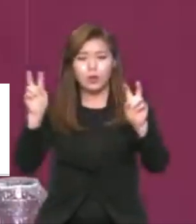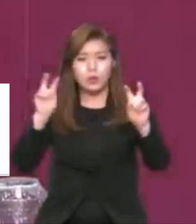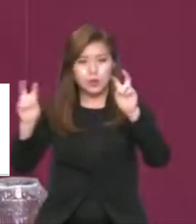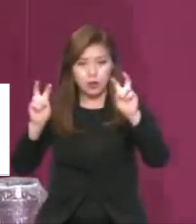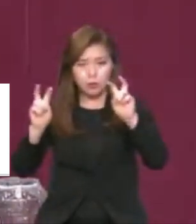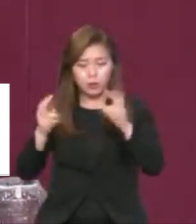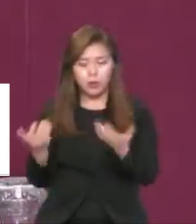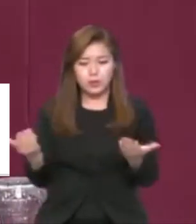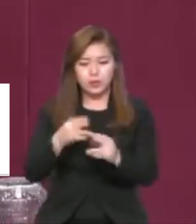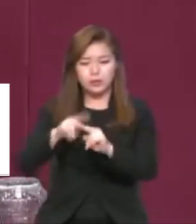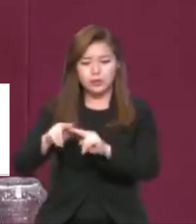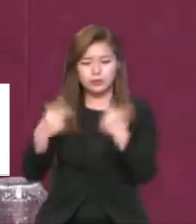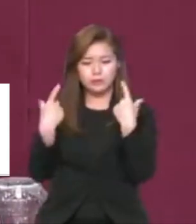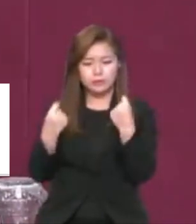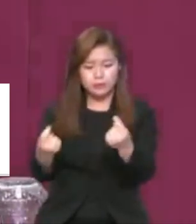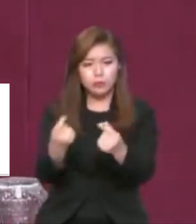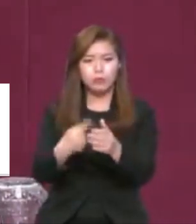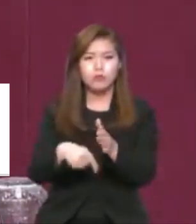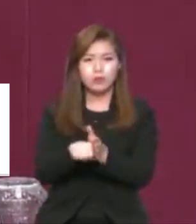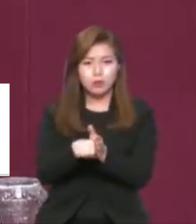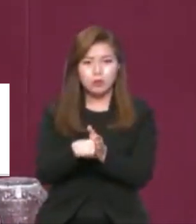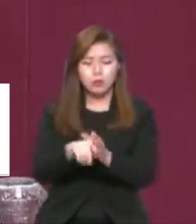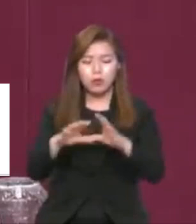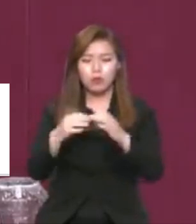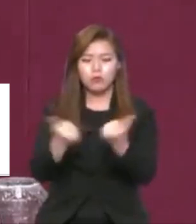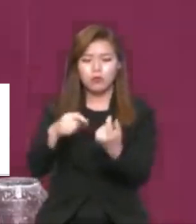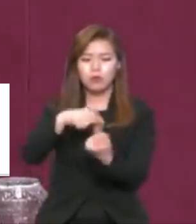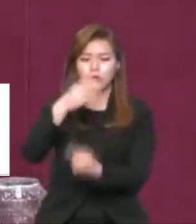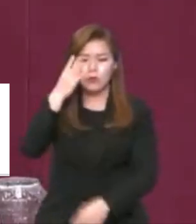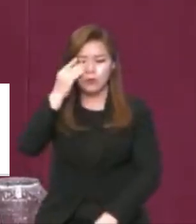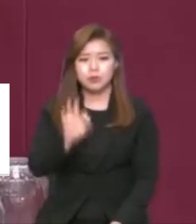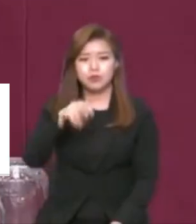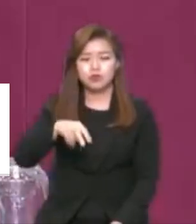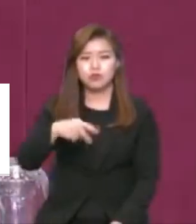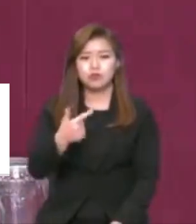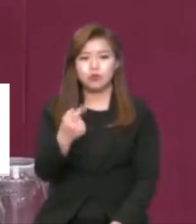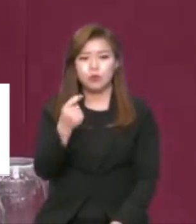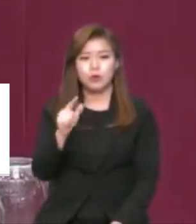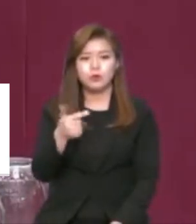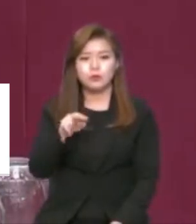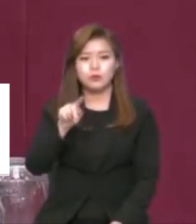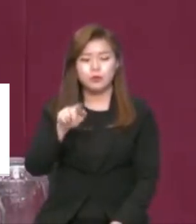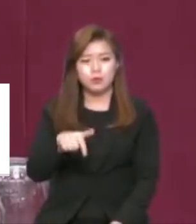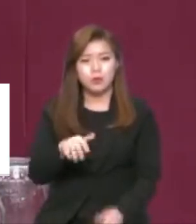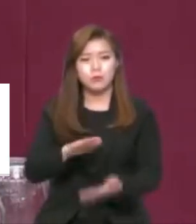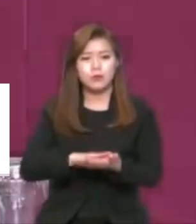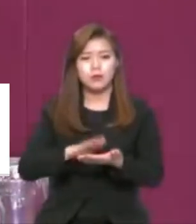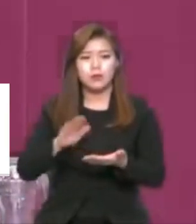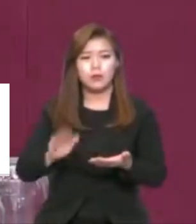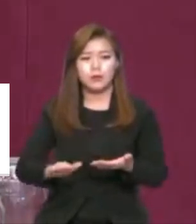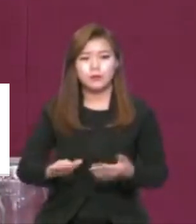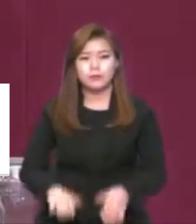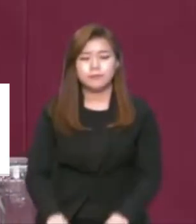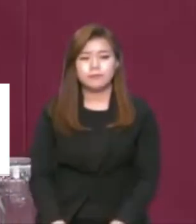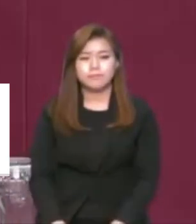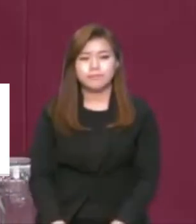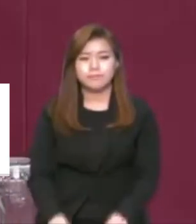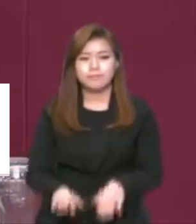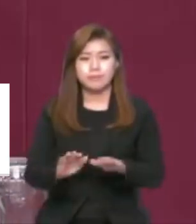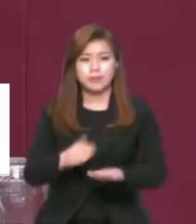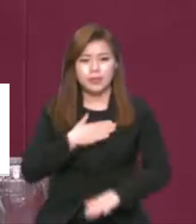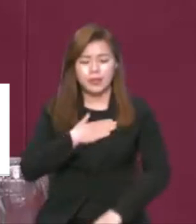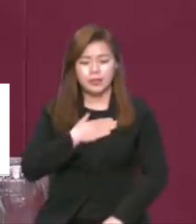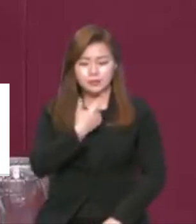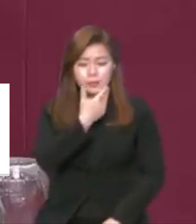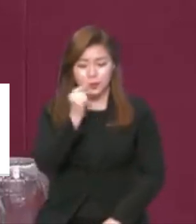국회 가동을 미룰 수 없었음을 헤아려 주시기 바랍니다. 먼저 엄중한 시기에 부족한 저를